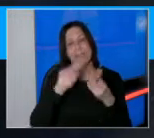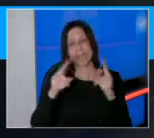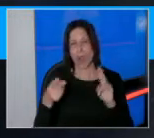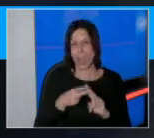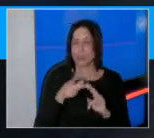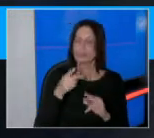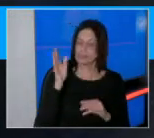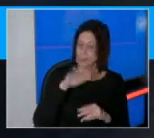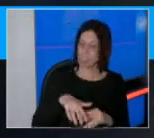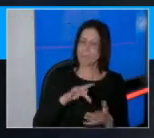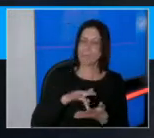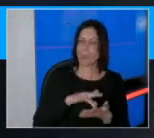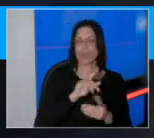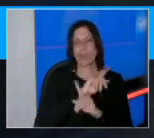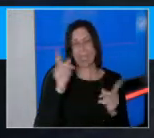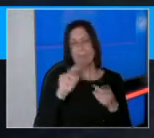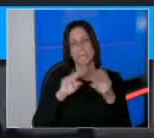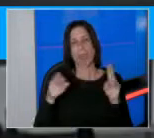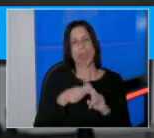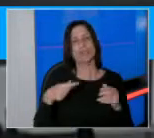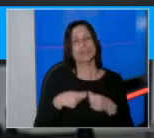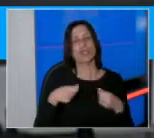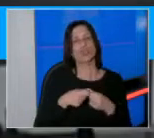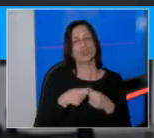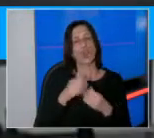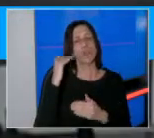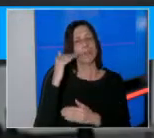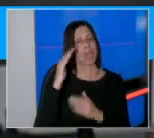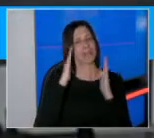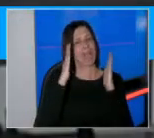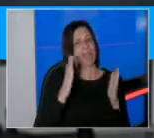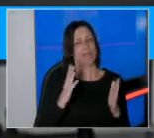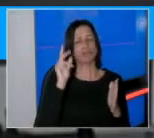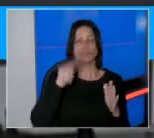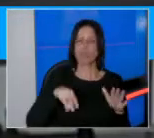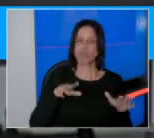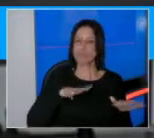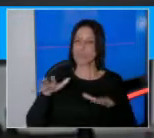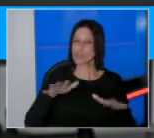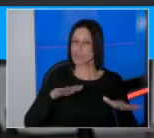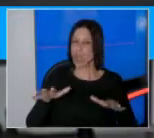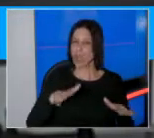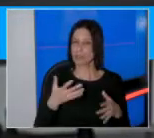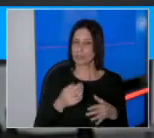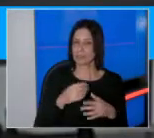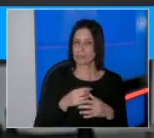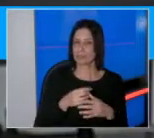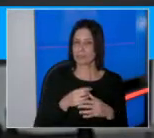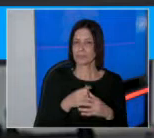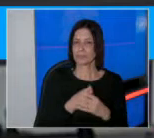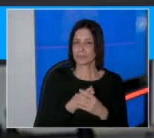בעולם. חלק מזה קשור ברמת האמון שיש בממשלות. אבל